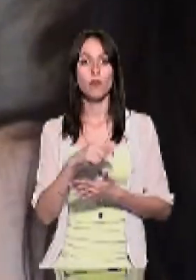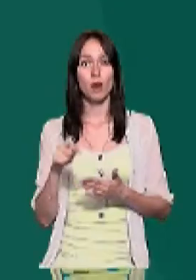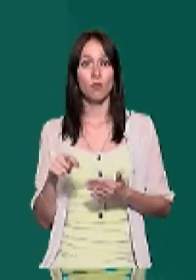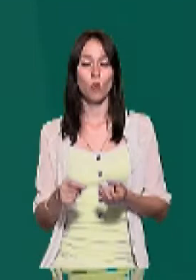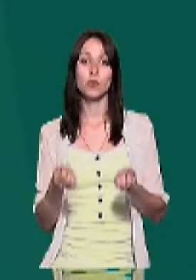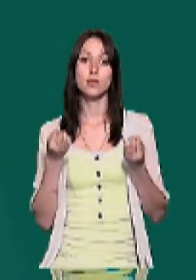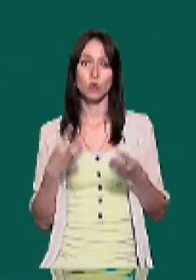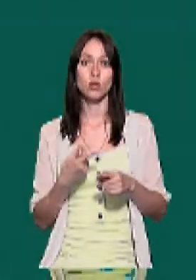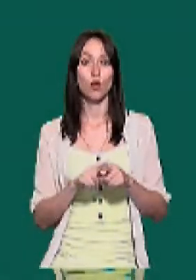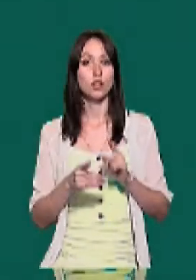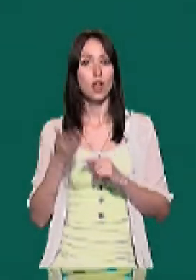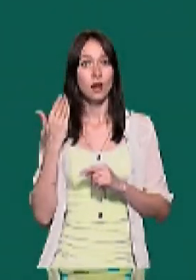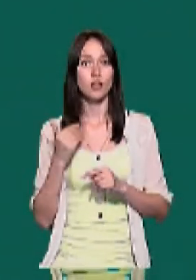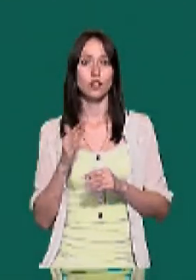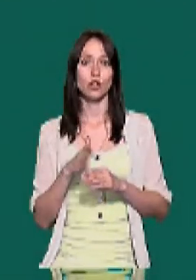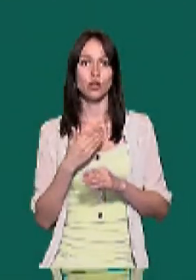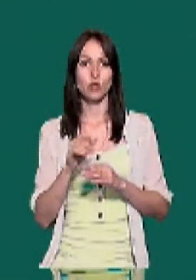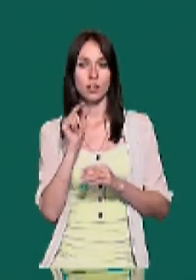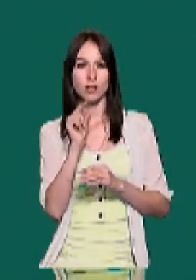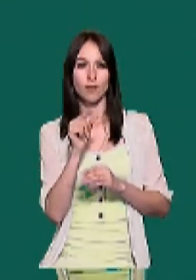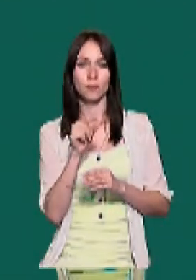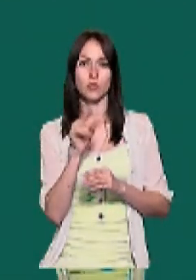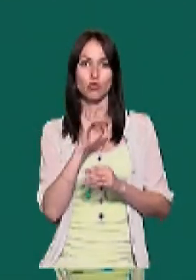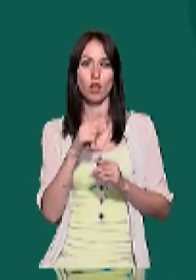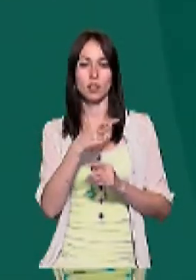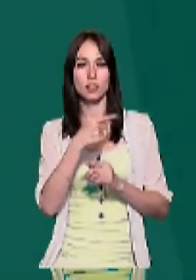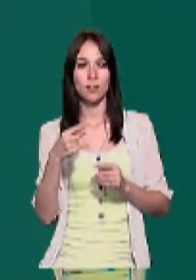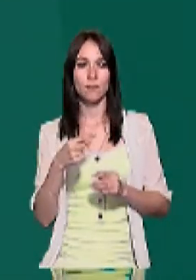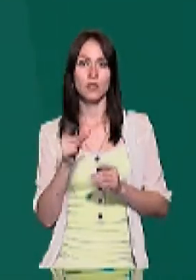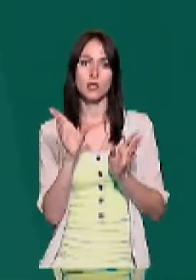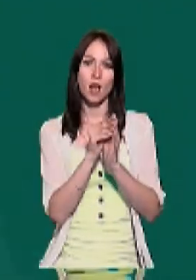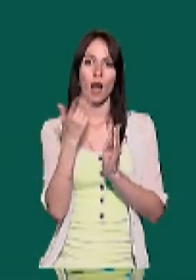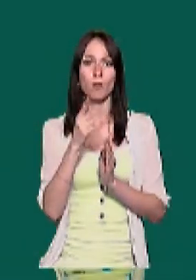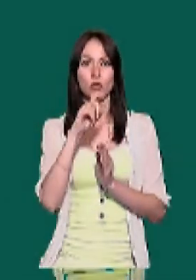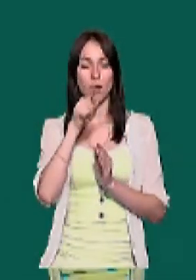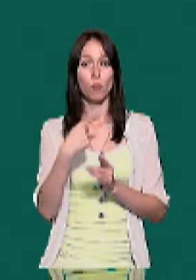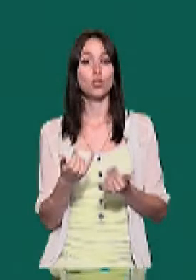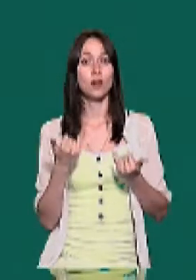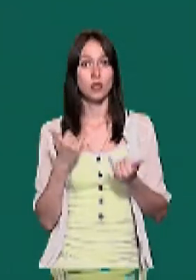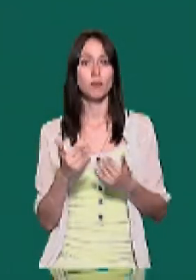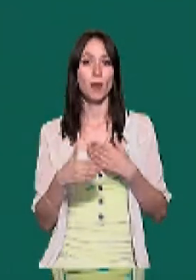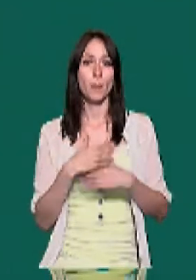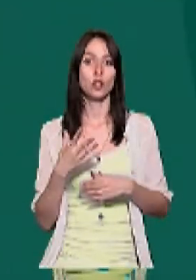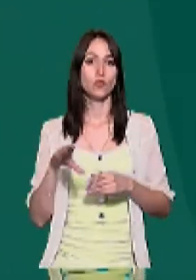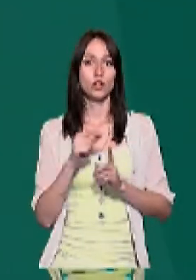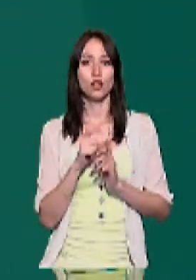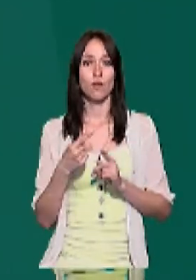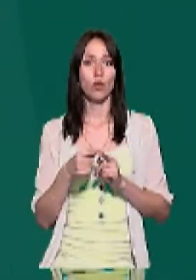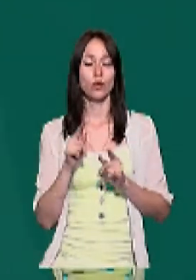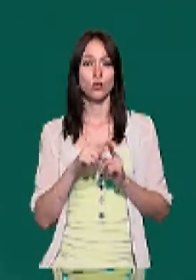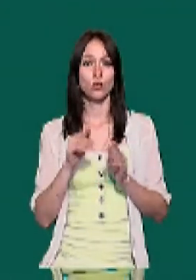спростили. Так, раніше частинку пів ми писали через дефіс разом або з апострофом. Відтепер майже у всіх словах цю